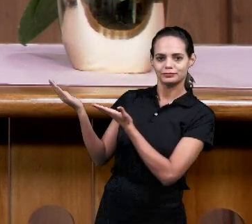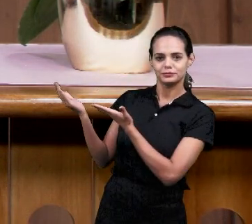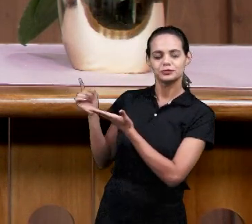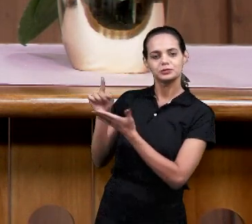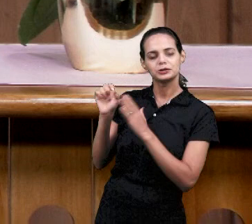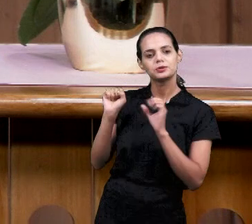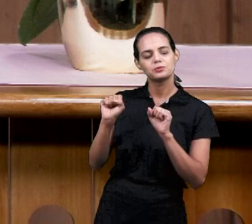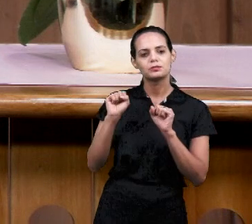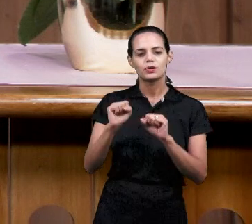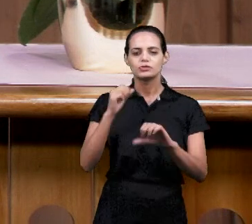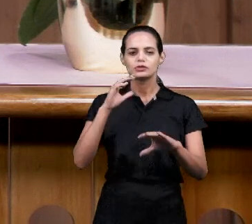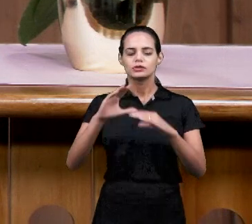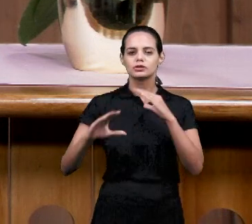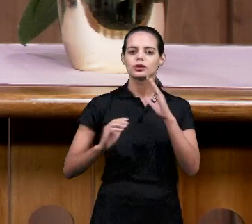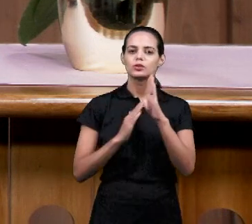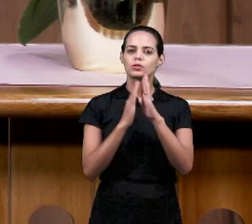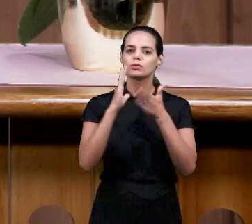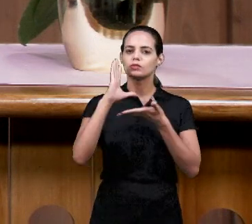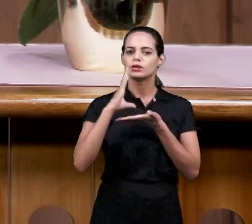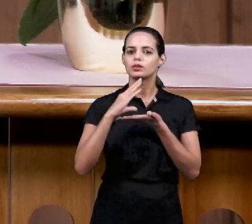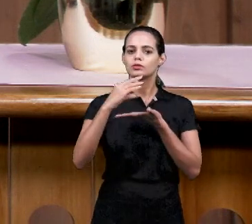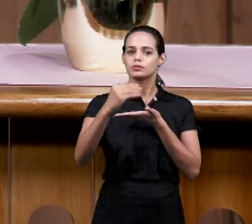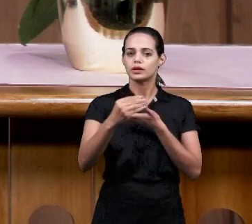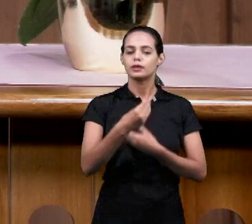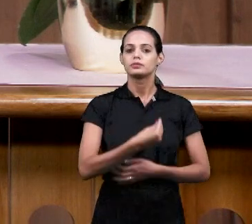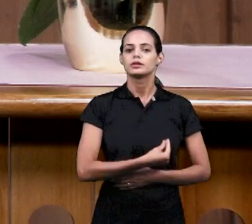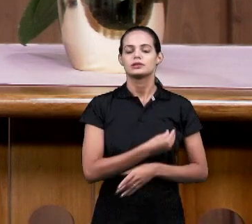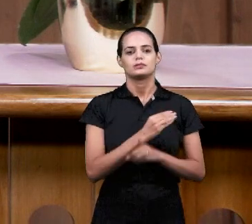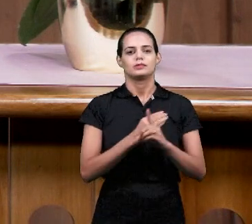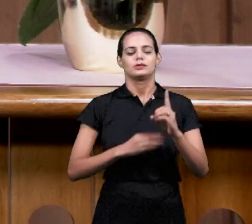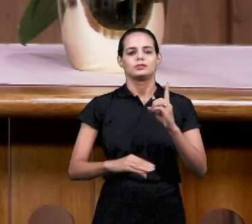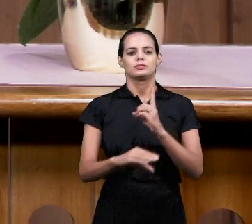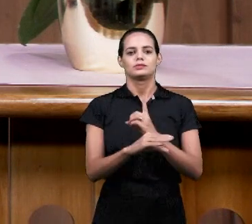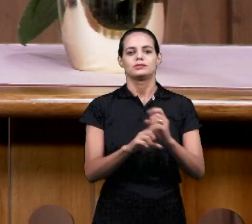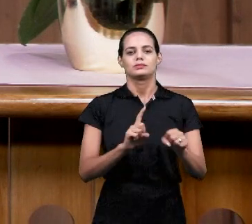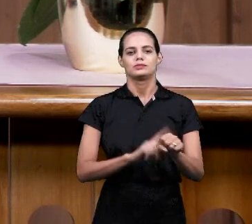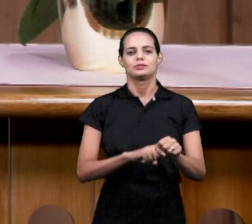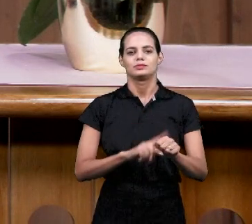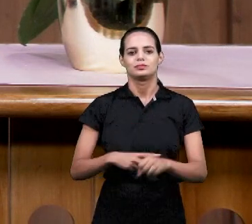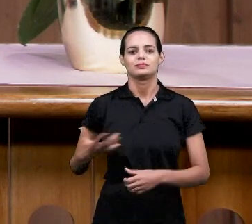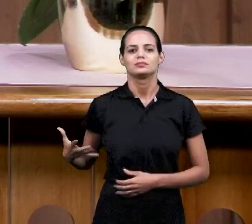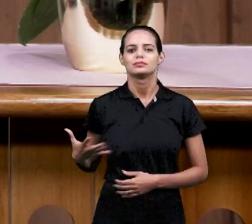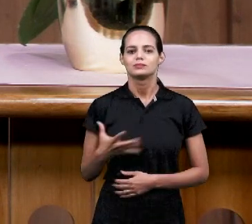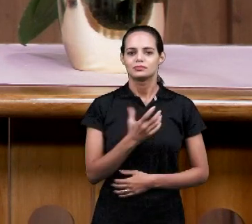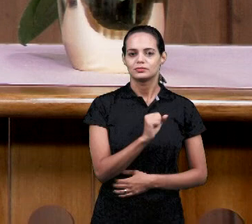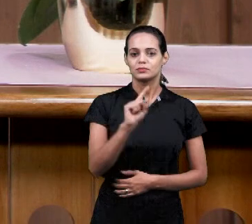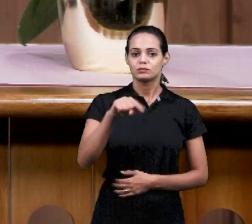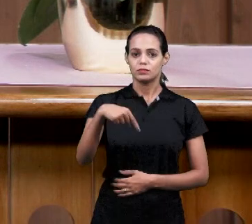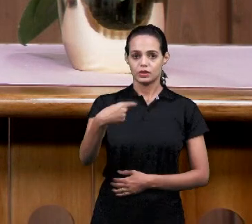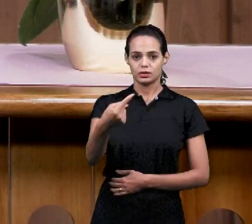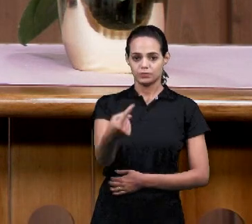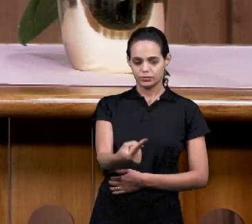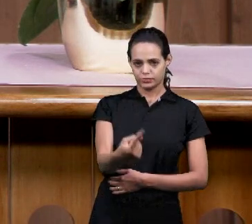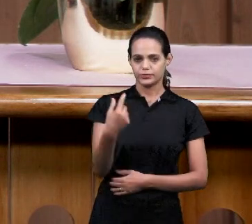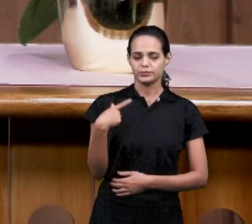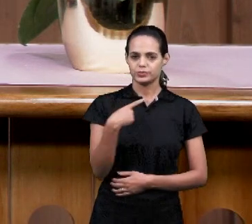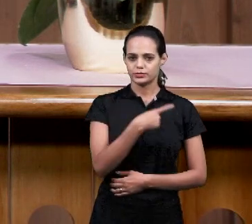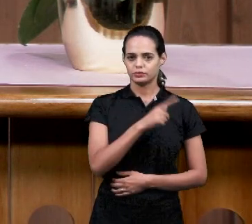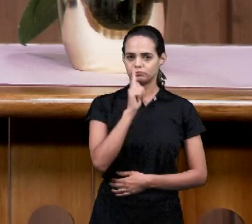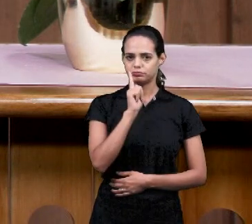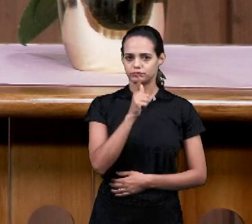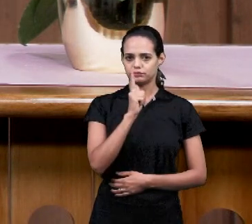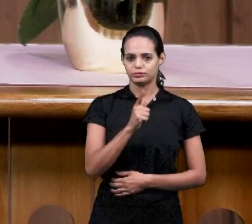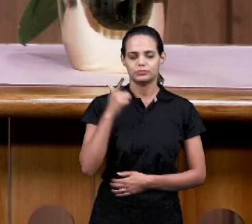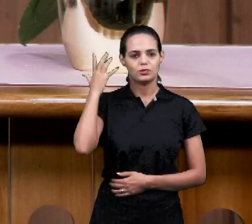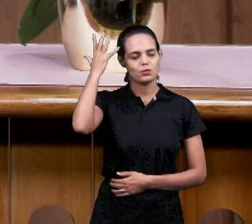affiché ici, la lettre va être affichée à l'écran. Nous allons vivre ce moment d'adoration. Et dans la séquence, le passage de Tigui nous